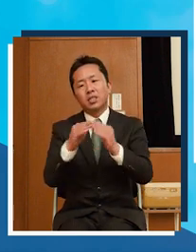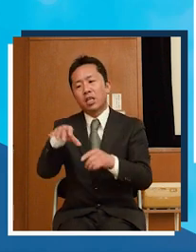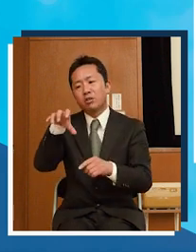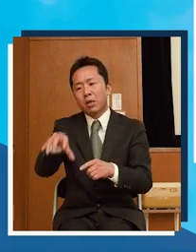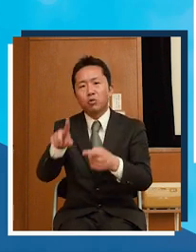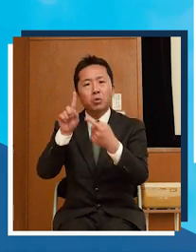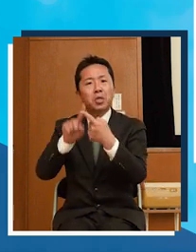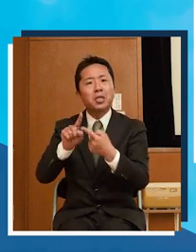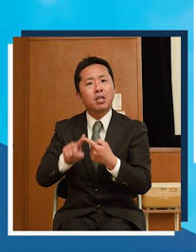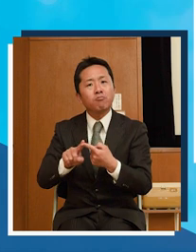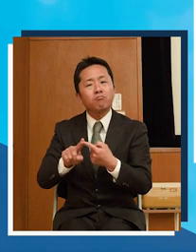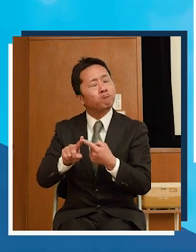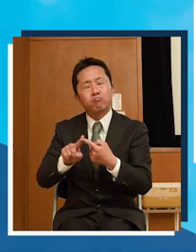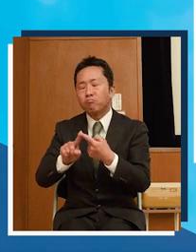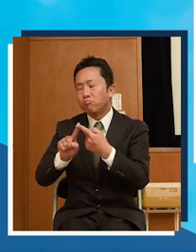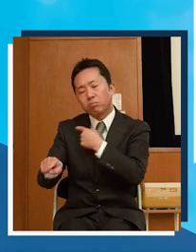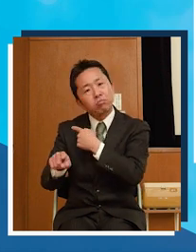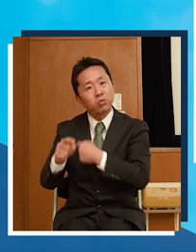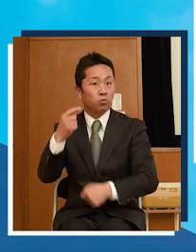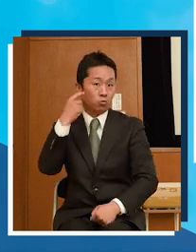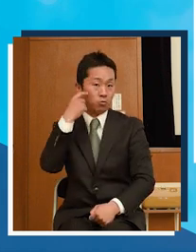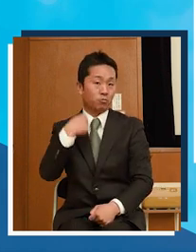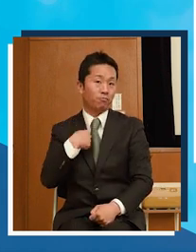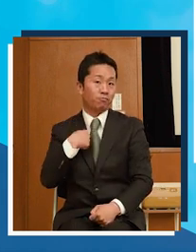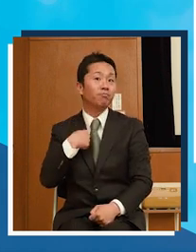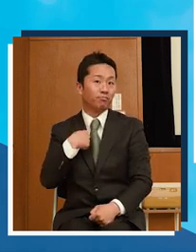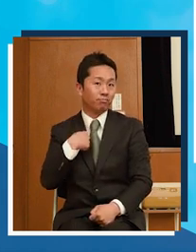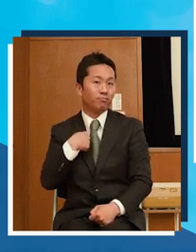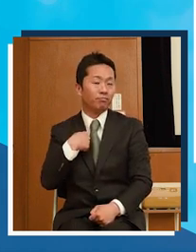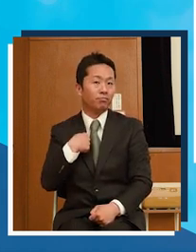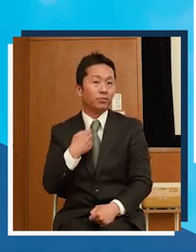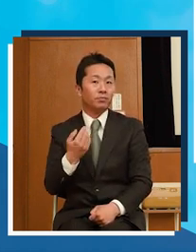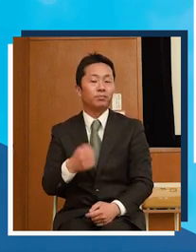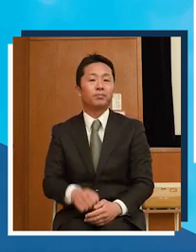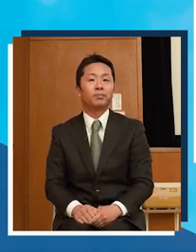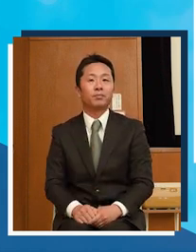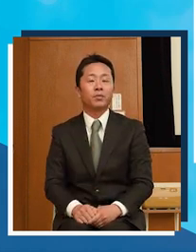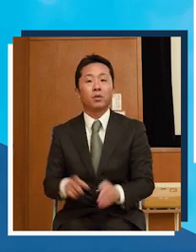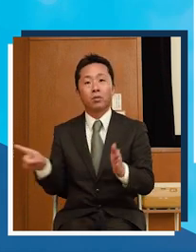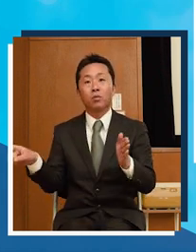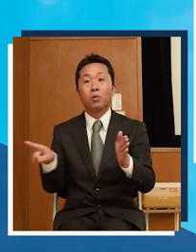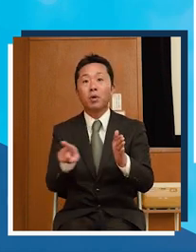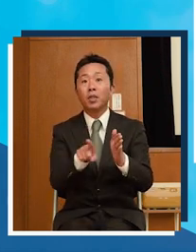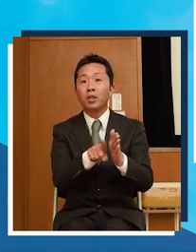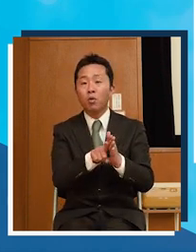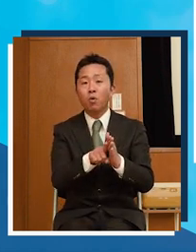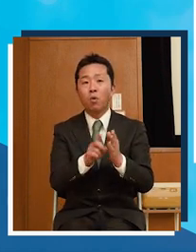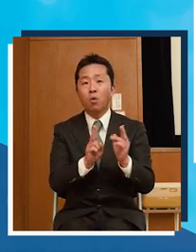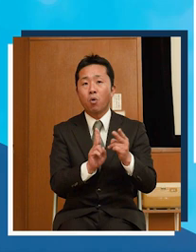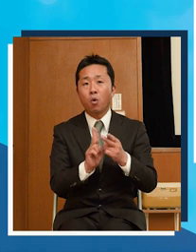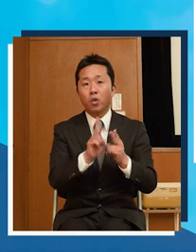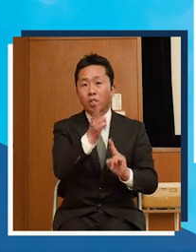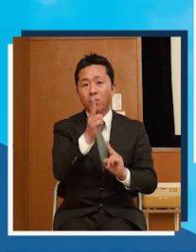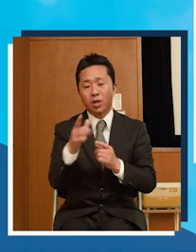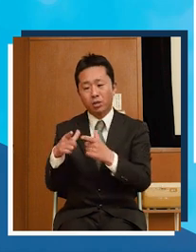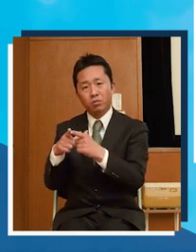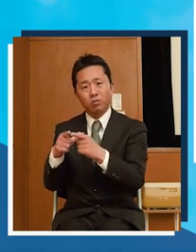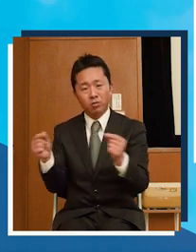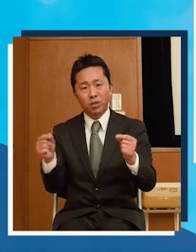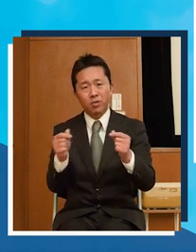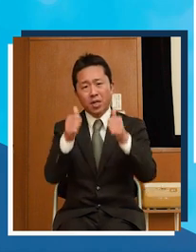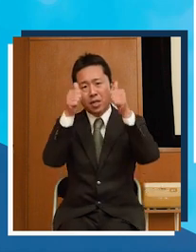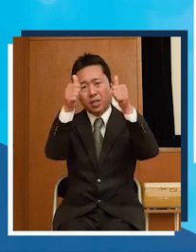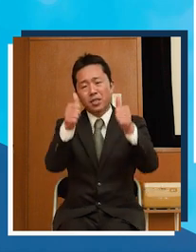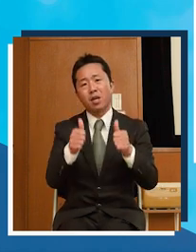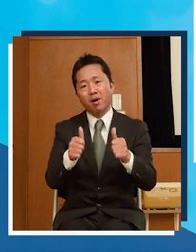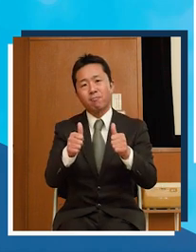適切な場所ではありませんあの先ほど申し上げました通りえこれまでの沖縄県と国との間ではえ裁判